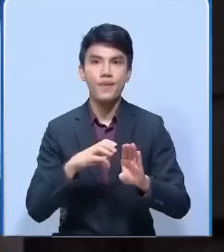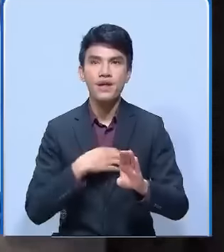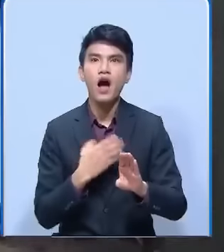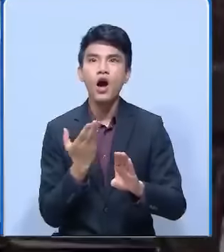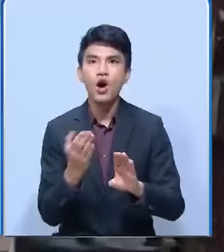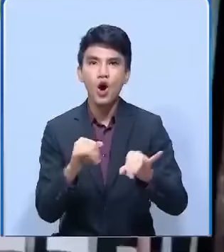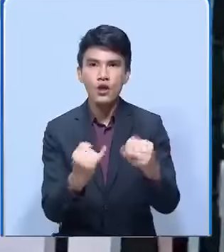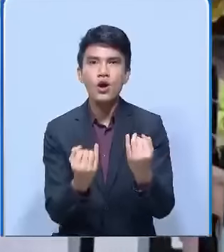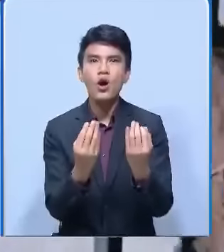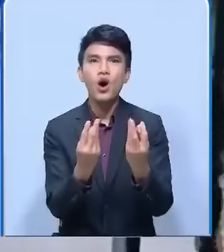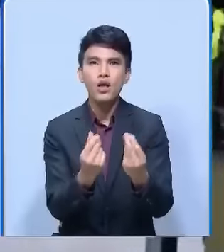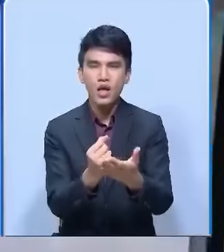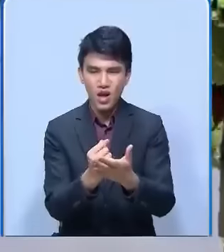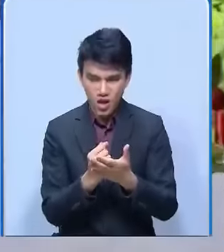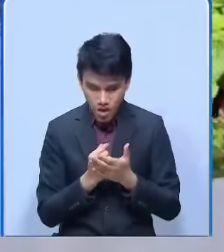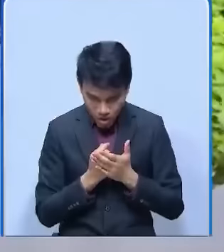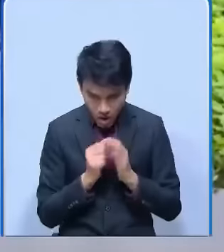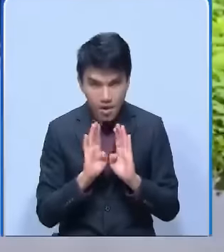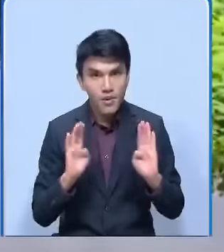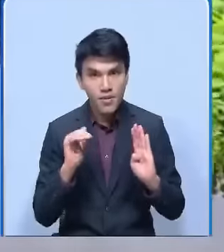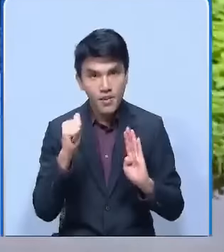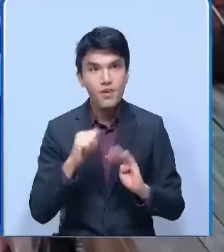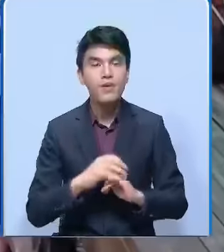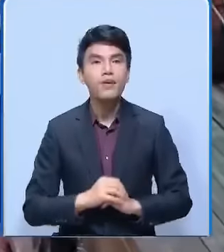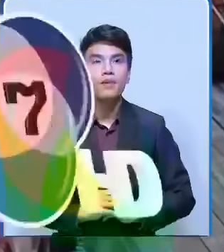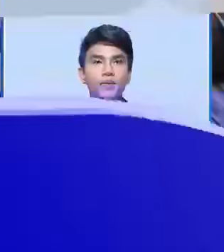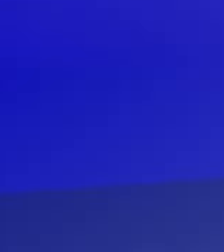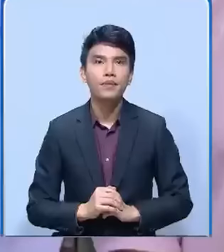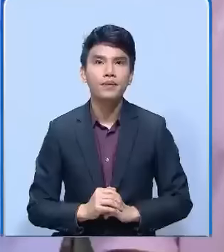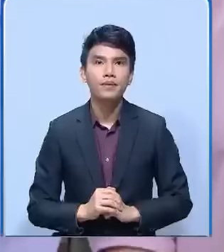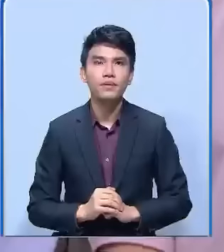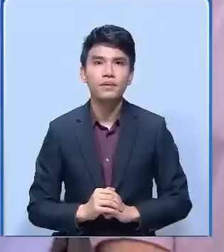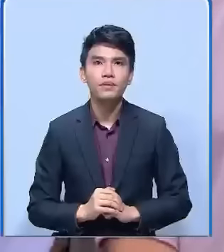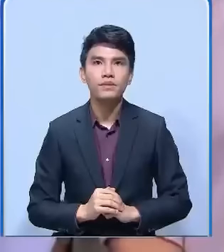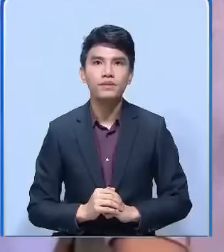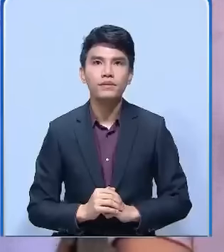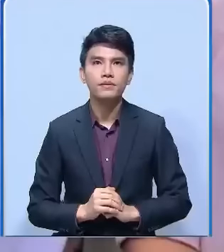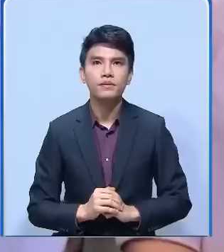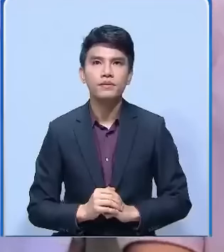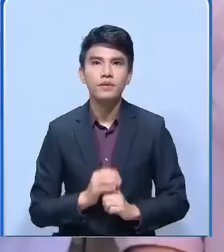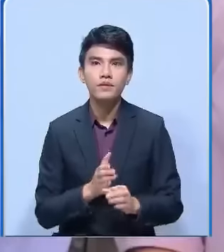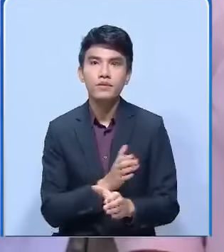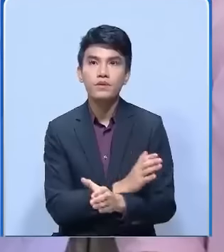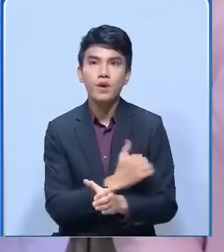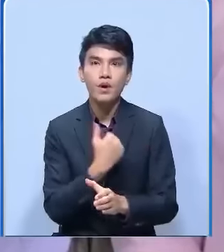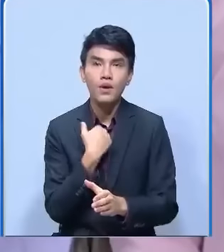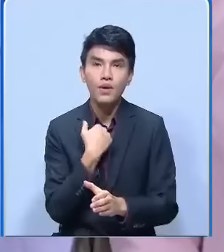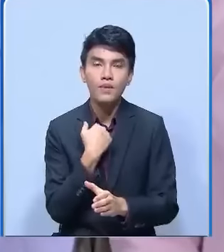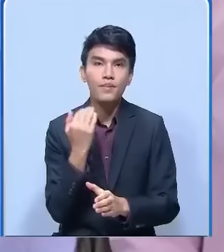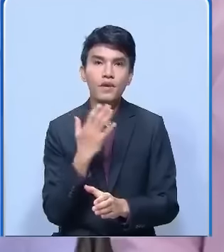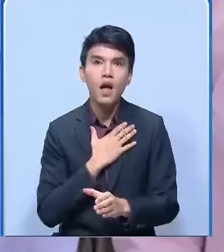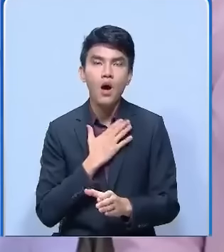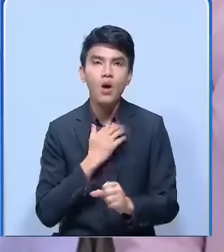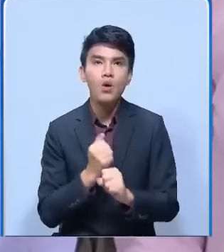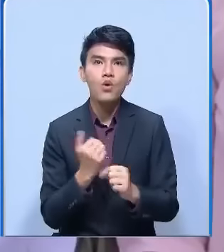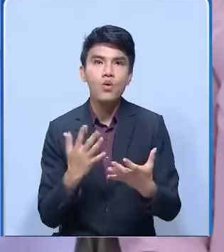จ้าของที่ดินเนี่ยช่วยเปิดทางให้พวกเขาหน่อยได้ไหม ช่วยอายุคน แล้วก่อนหน้านี้พี่สัญจรออกตรงนี้ได้ยังไงคะ